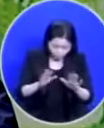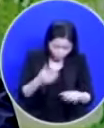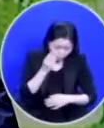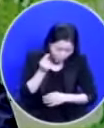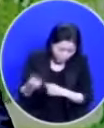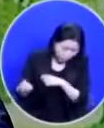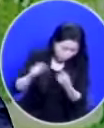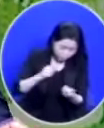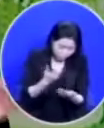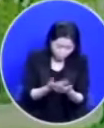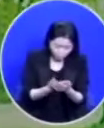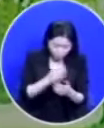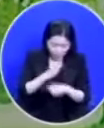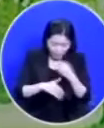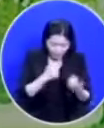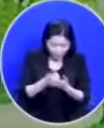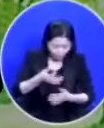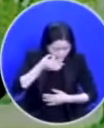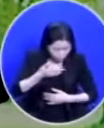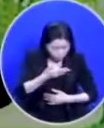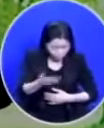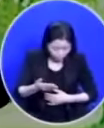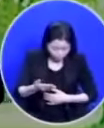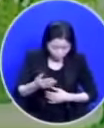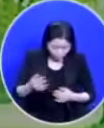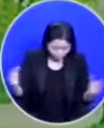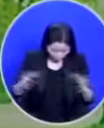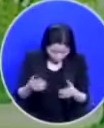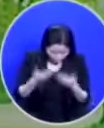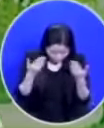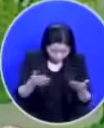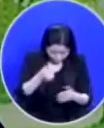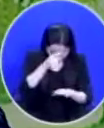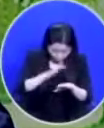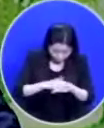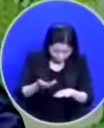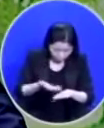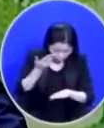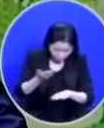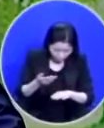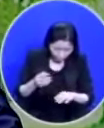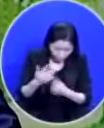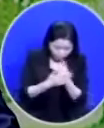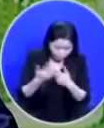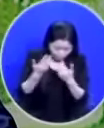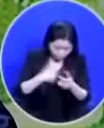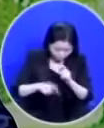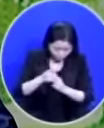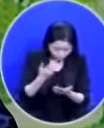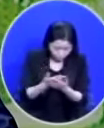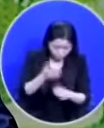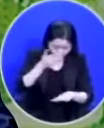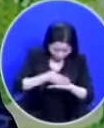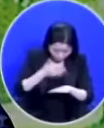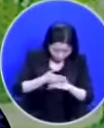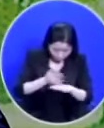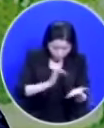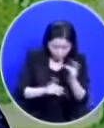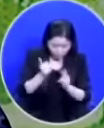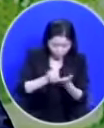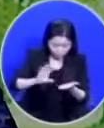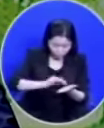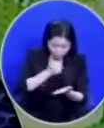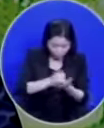주소서 하나님 모여 드리는 예배 위에 주님의 은혜를 더하여 주소서 감사합니다 주님 예수